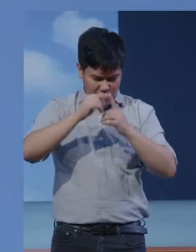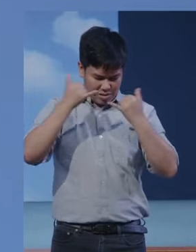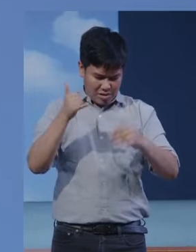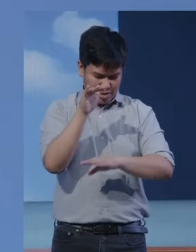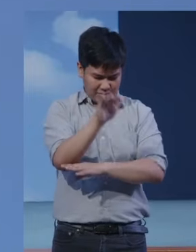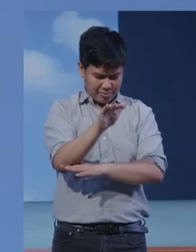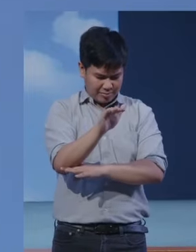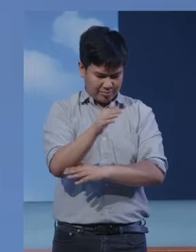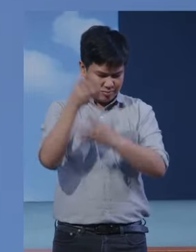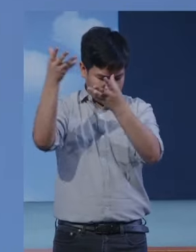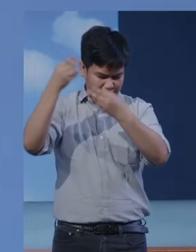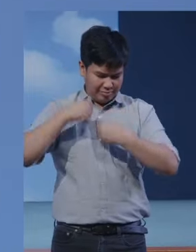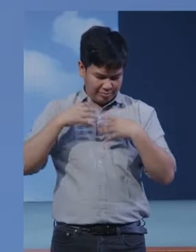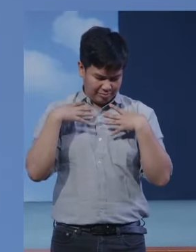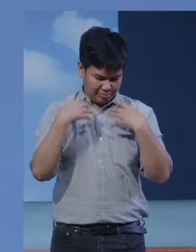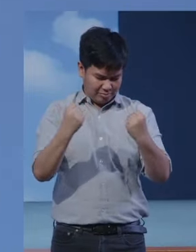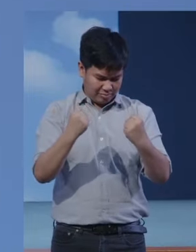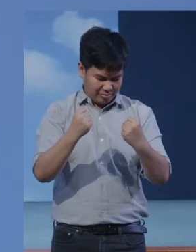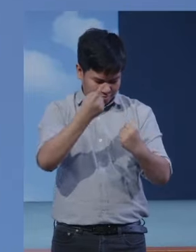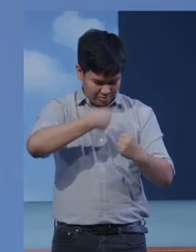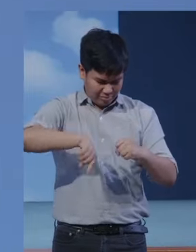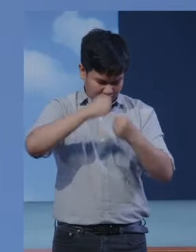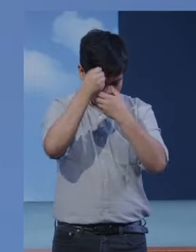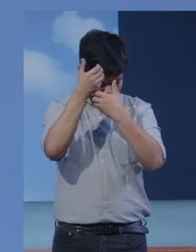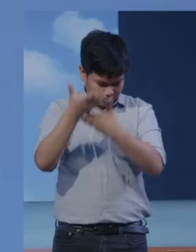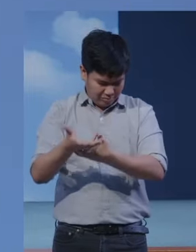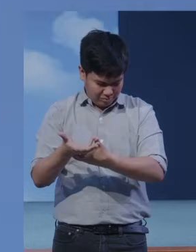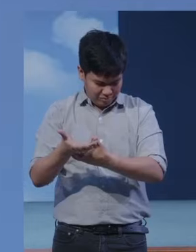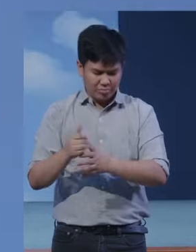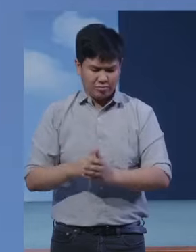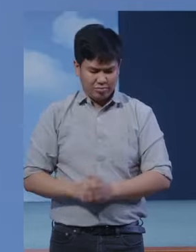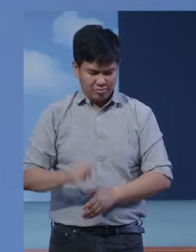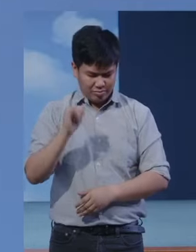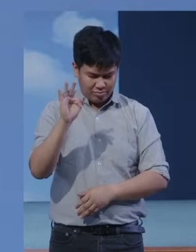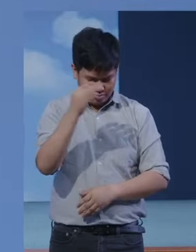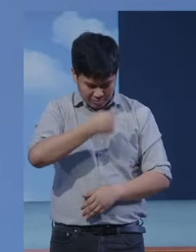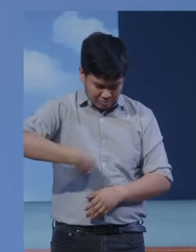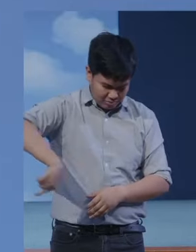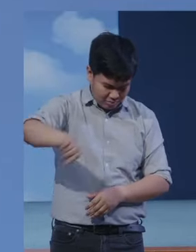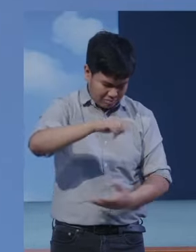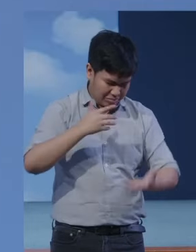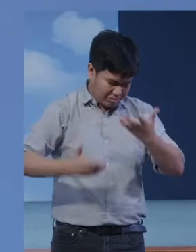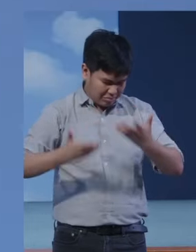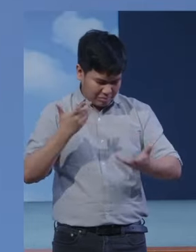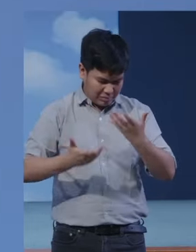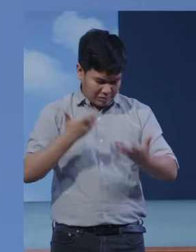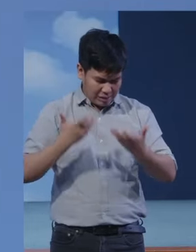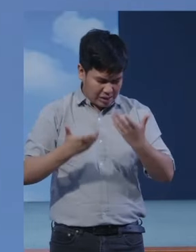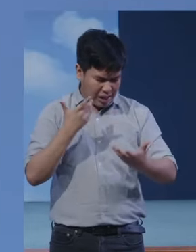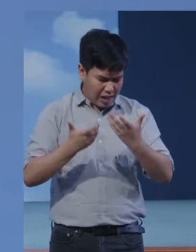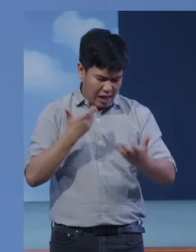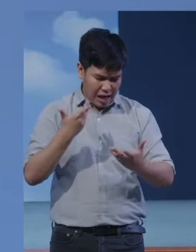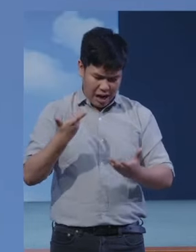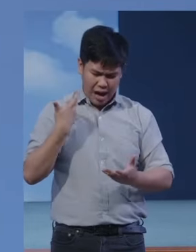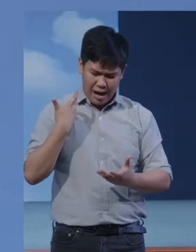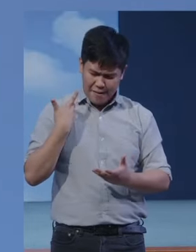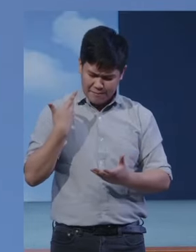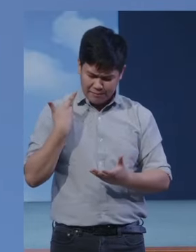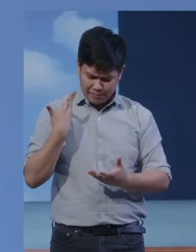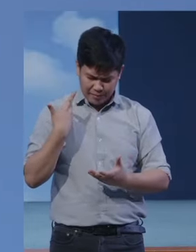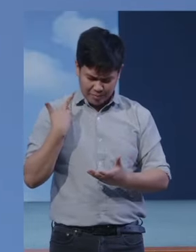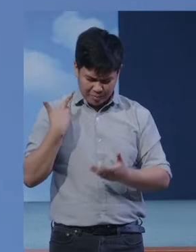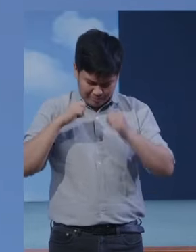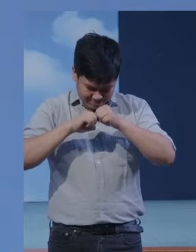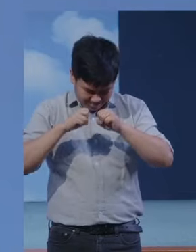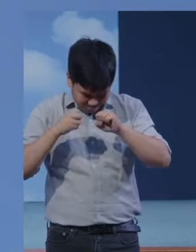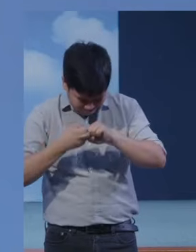magbigay ng kalakasan sa amin upang sumunod kung meron pong isa sa ilan sa amin na medyo